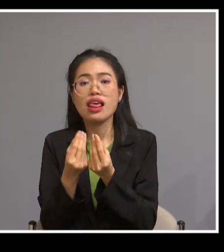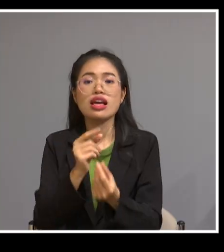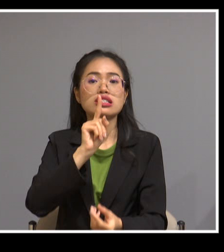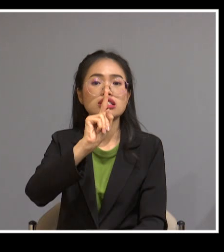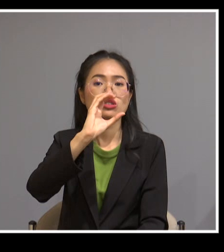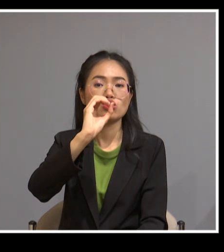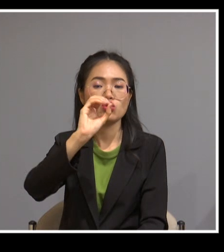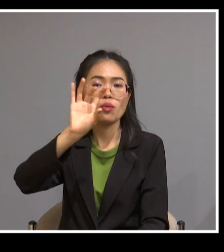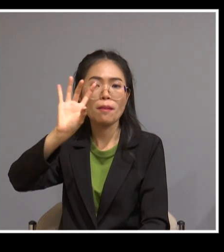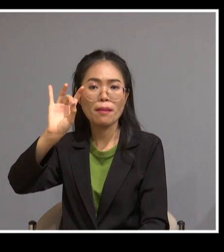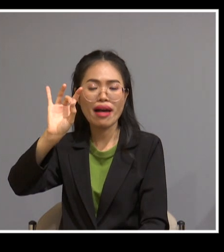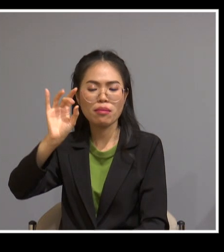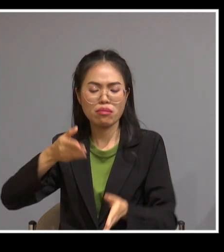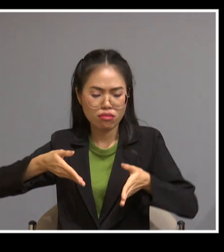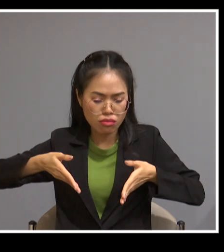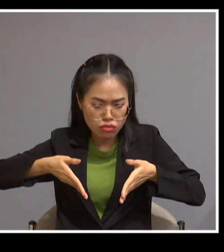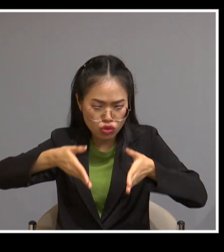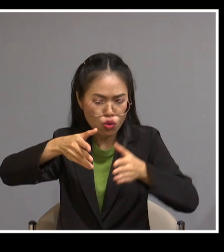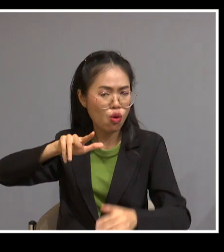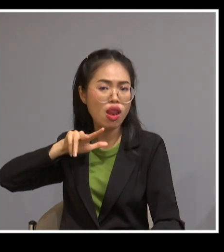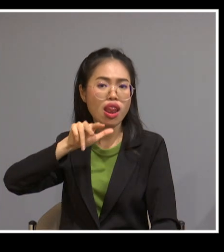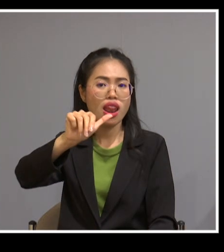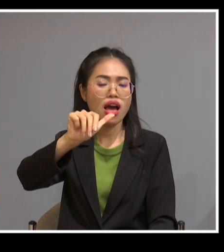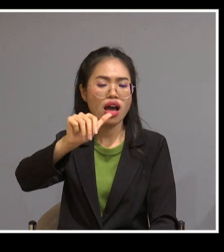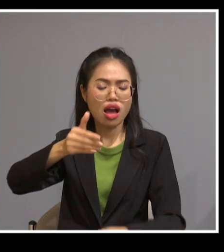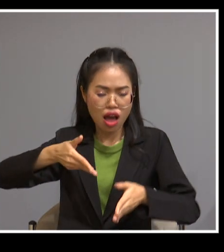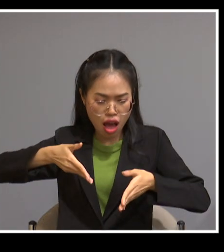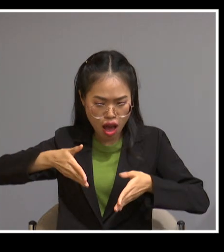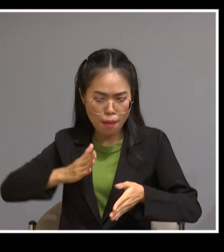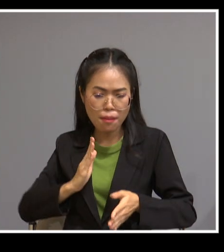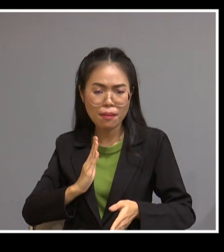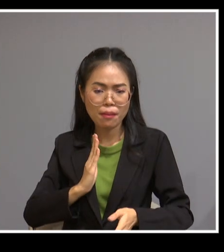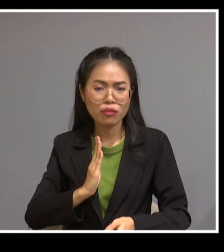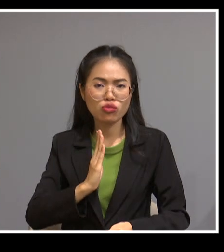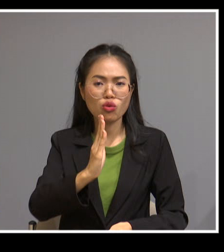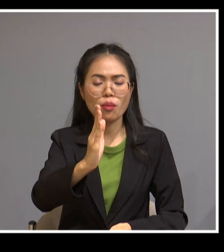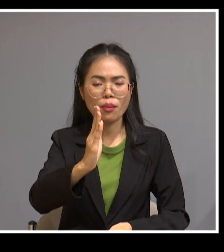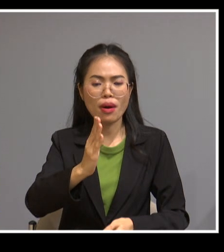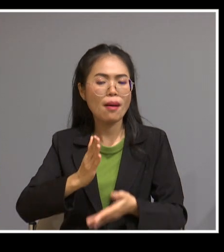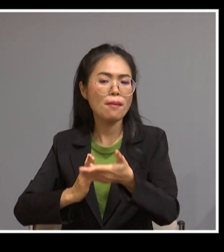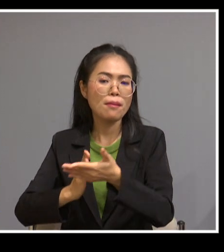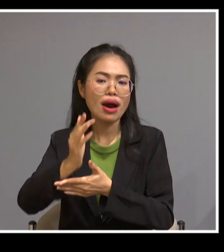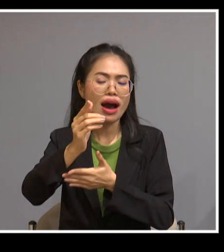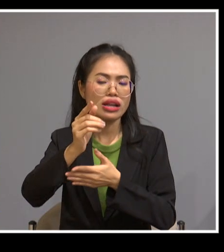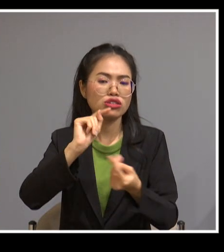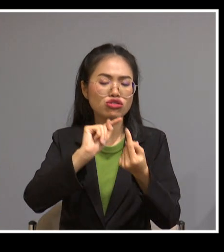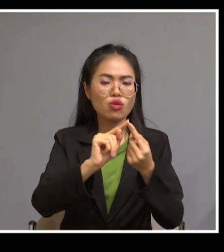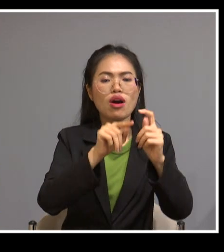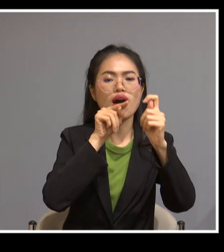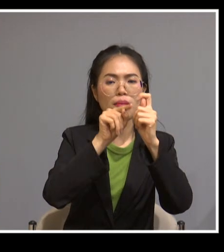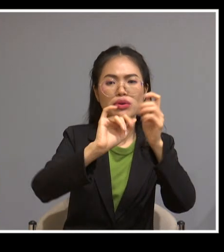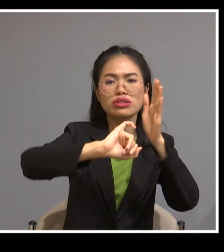ถนนสายหกที่อาจจะตัดผ่านอำเพอจอมทองเข้าเมืองเชี่งให่ไปอ teenageซึ่ง